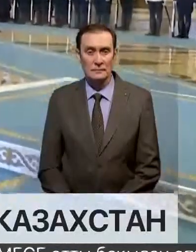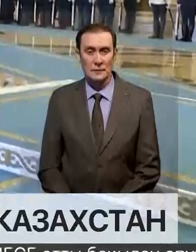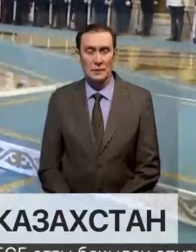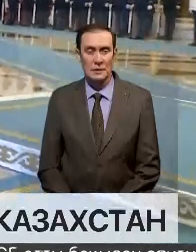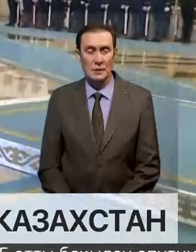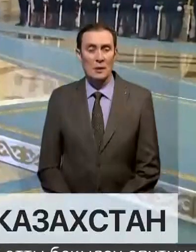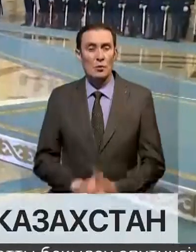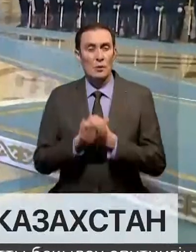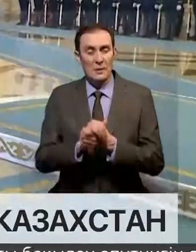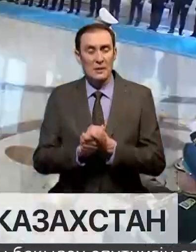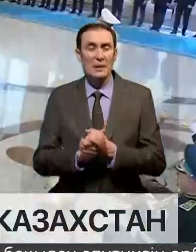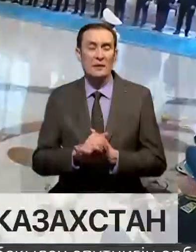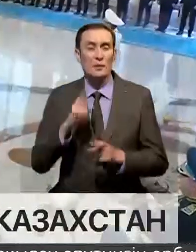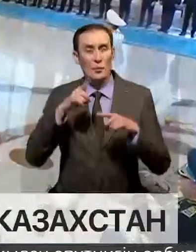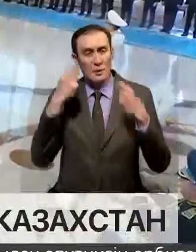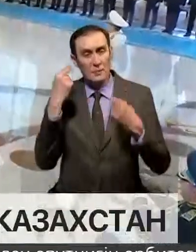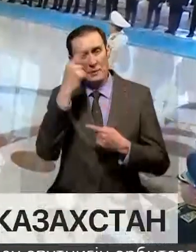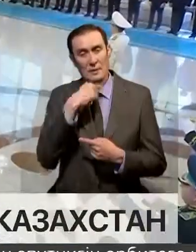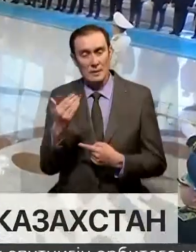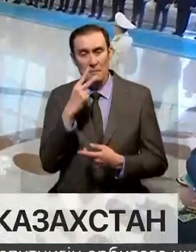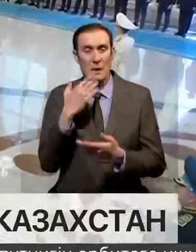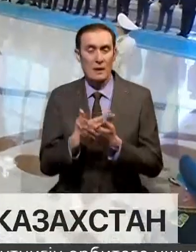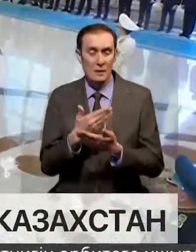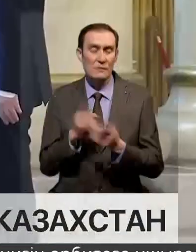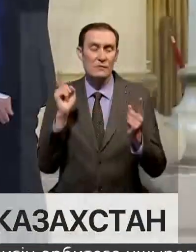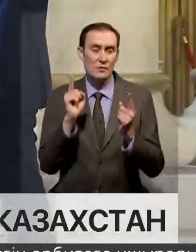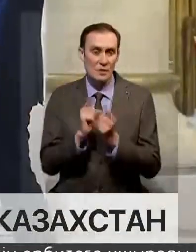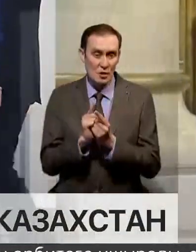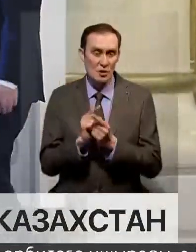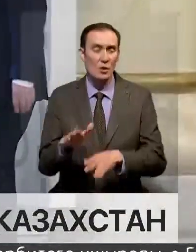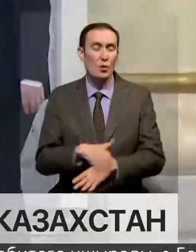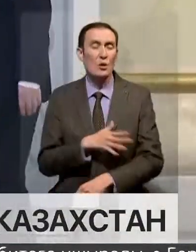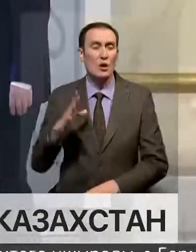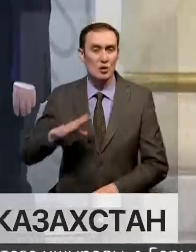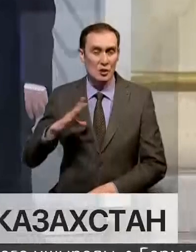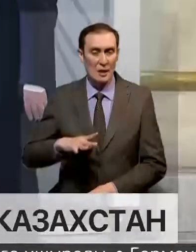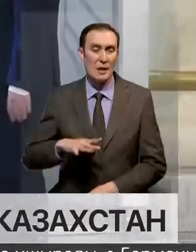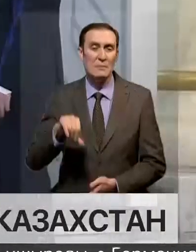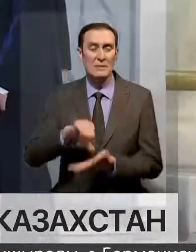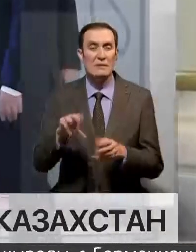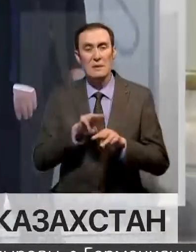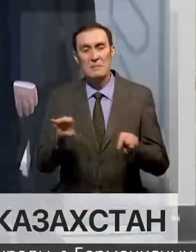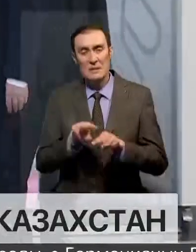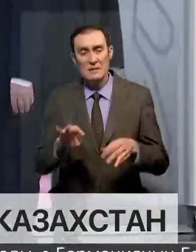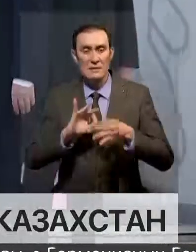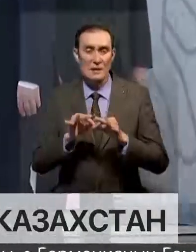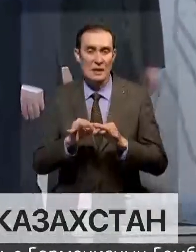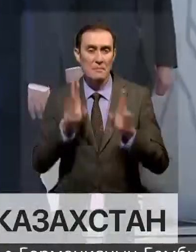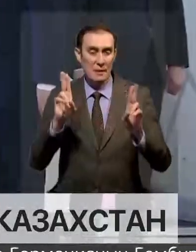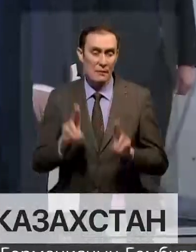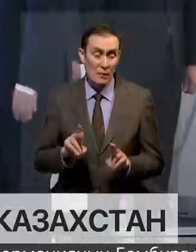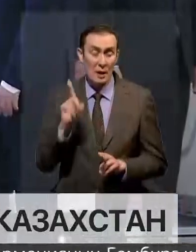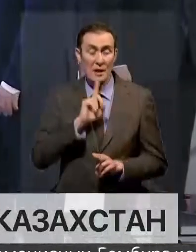Крепкие рукопожатия и искренние улыбки президентов показывают. Встреча долгожданная. Представление министров, детали протокола,